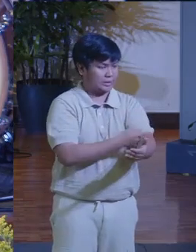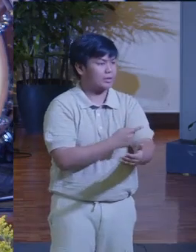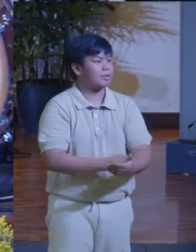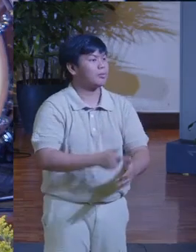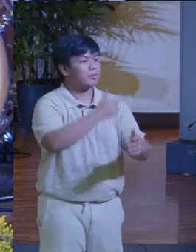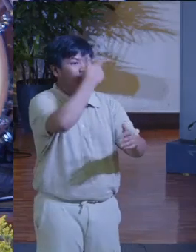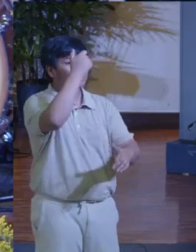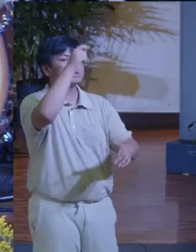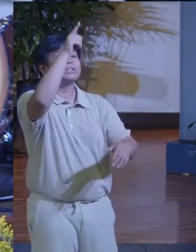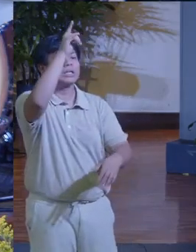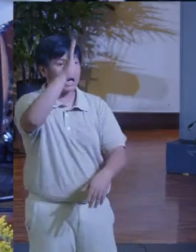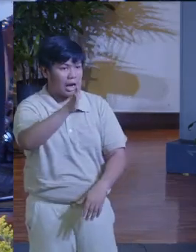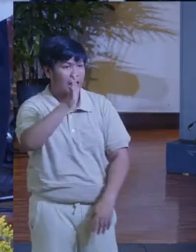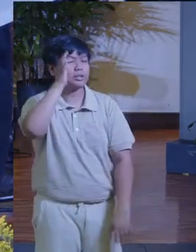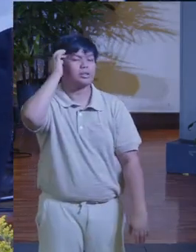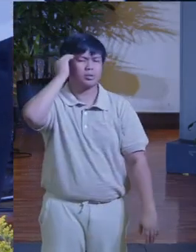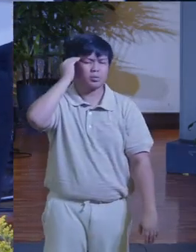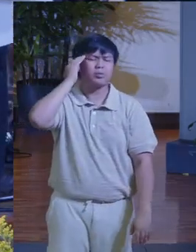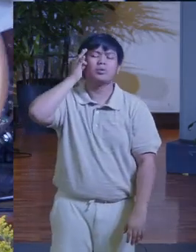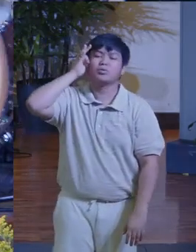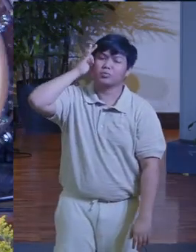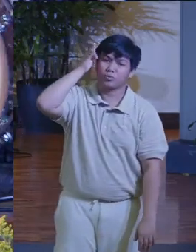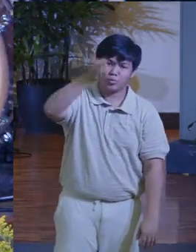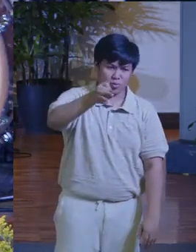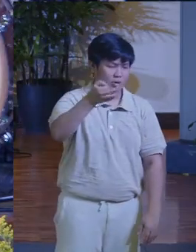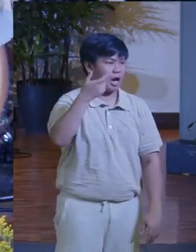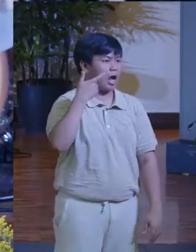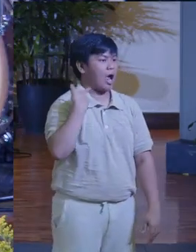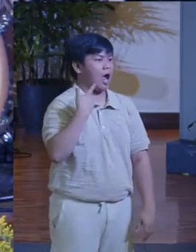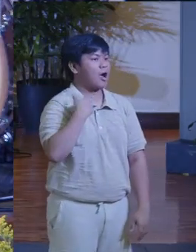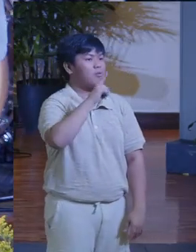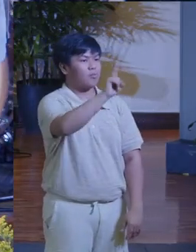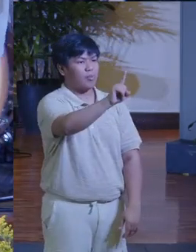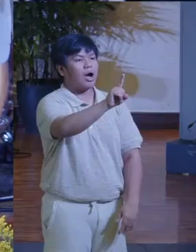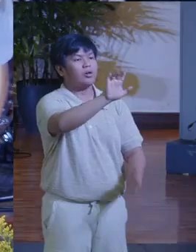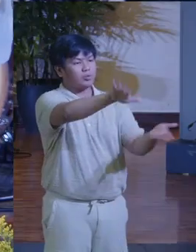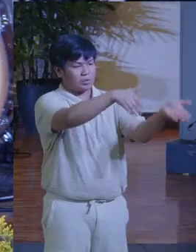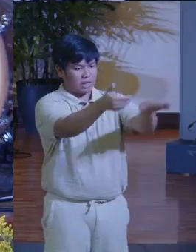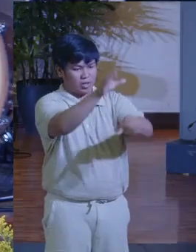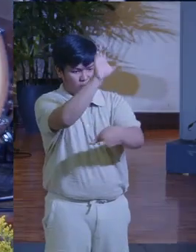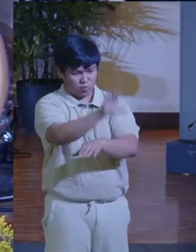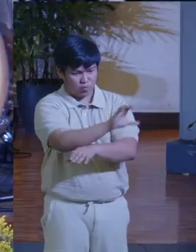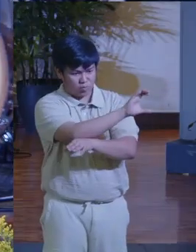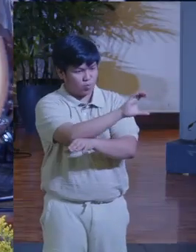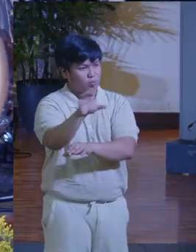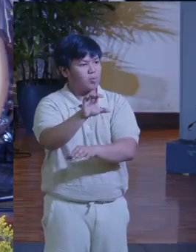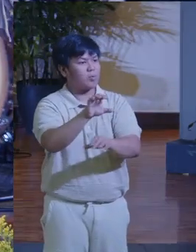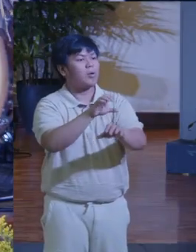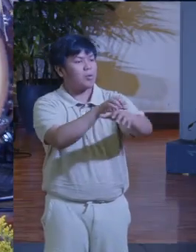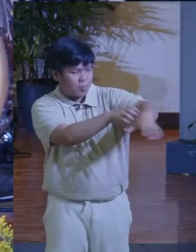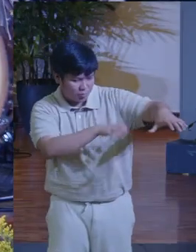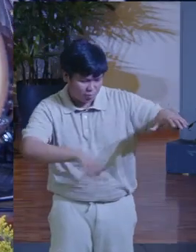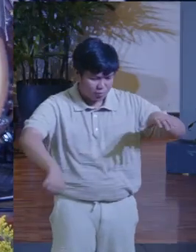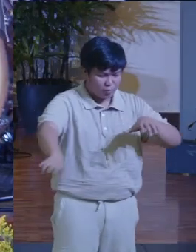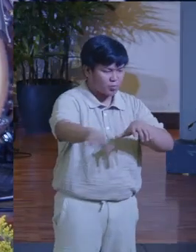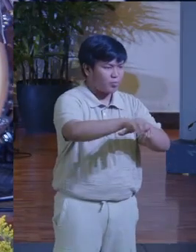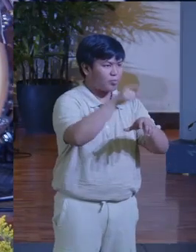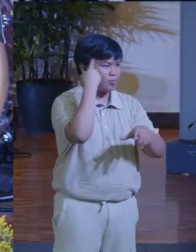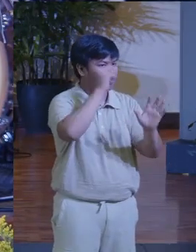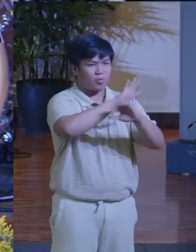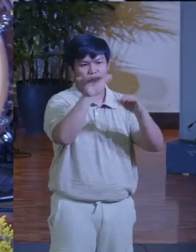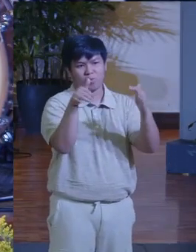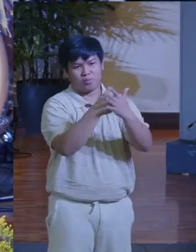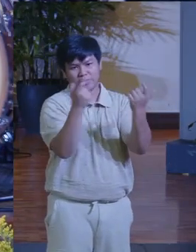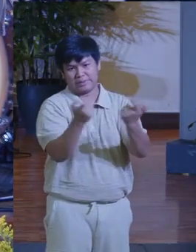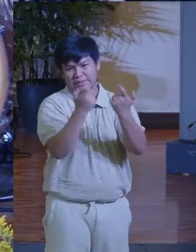alam niya na balang araw magkakaroon ng isang pag-aalay sa krus na magiging kabayaran ng lahat ng kanilang